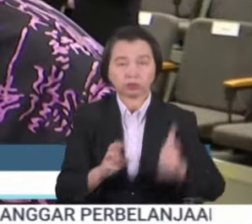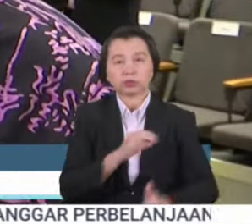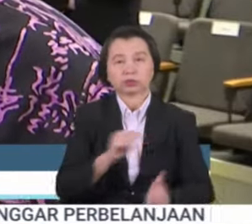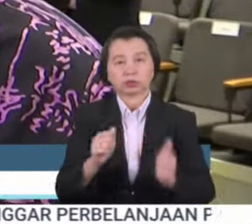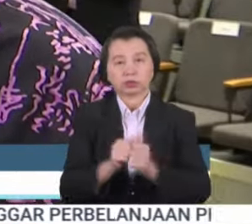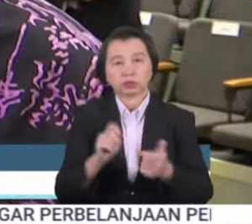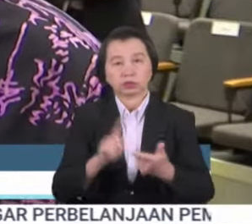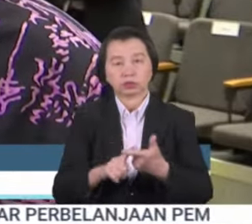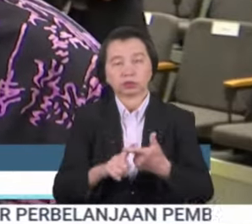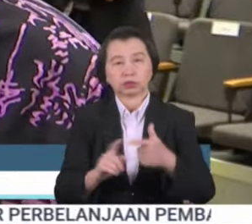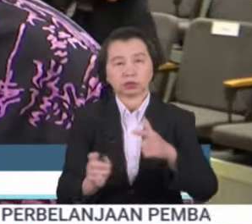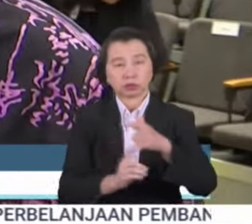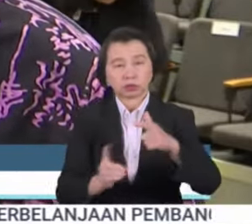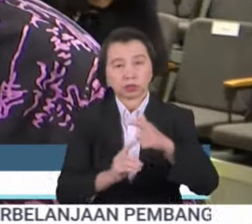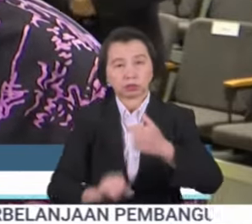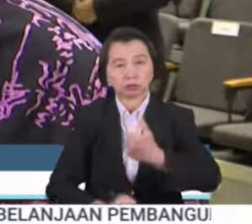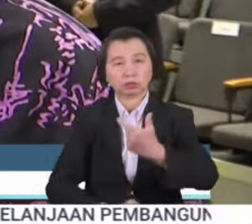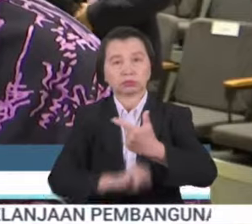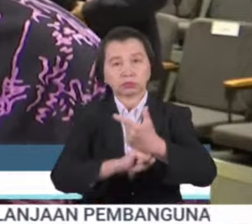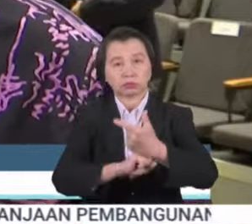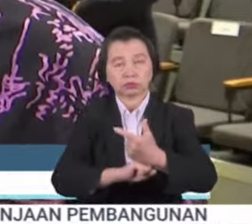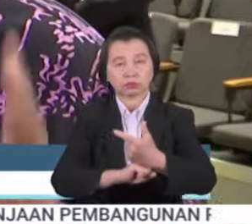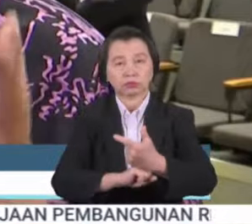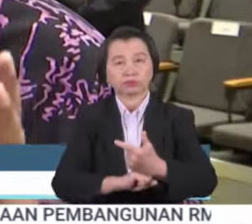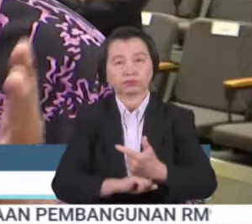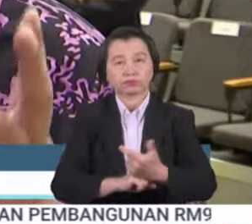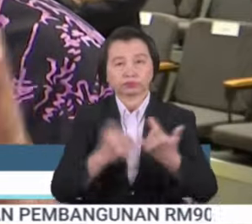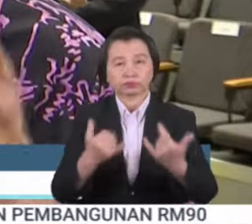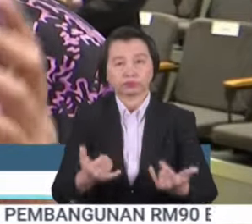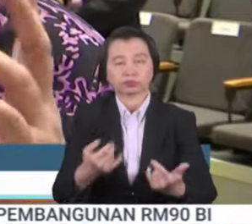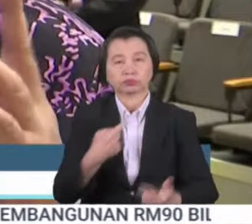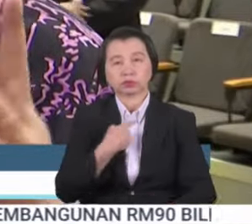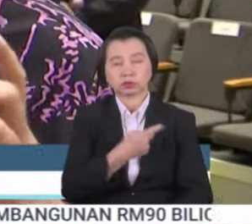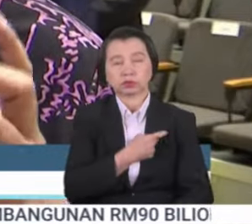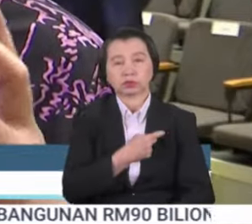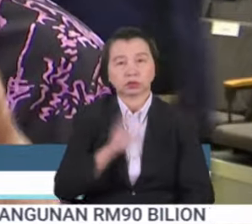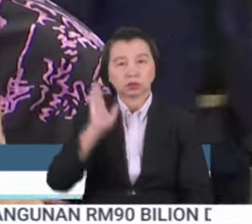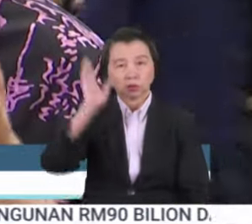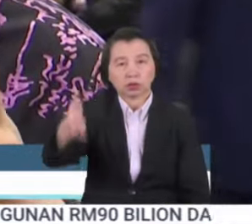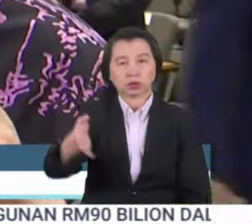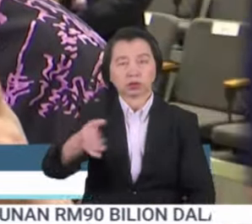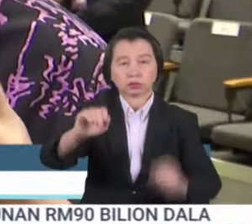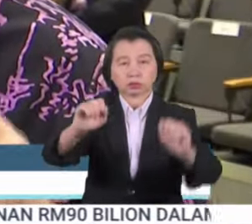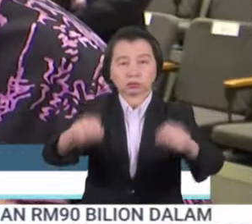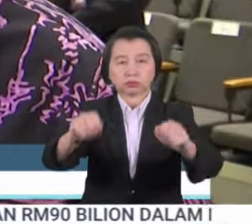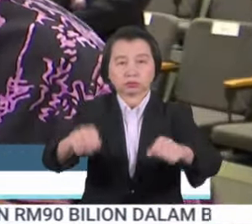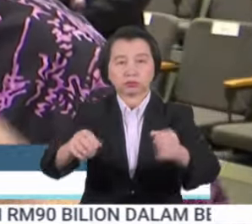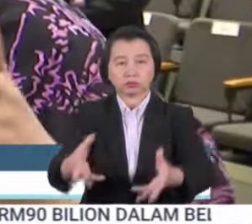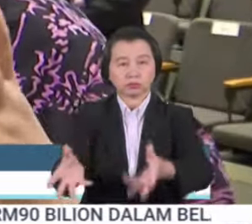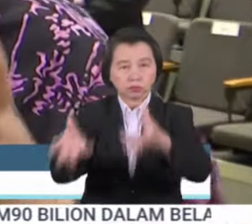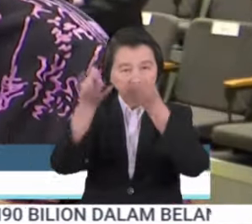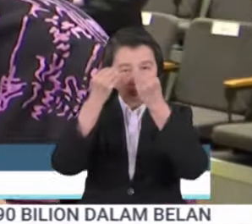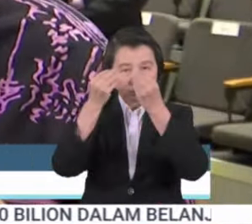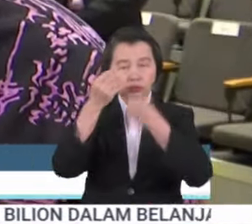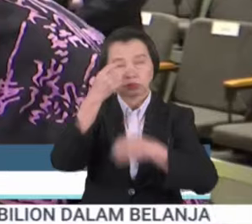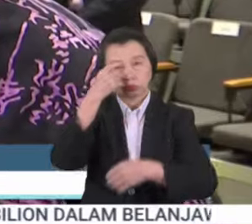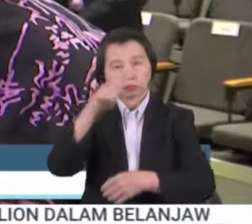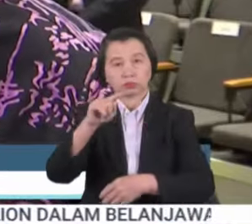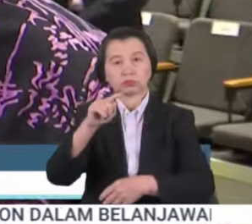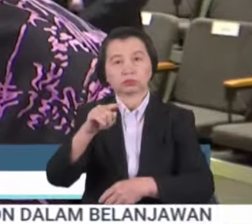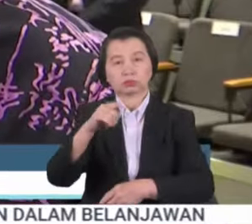yang menyokong apakah pandangan-pandangan itu, dengan ini kita akan dapat informasi